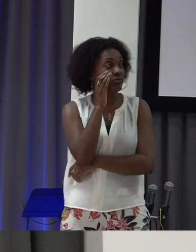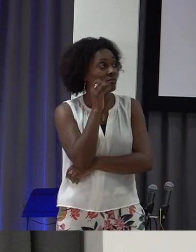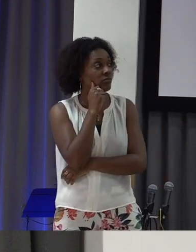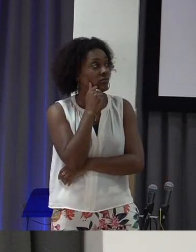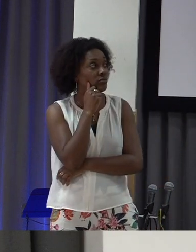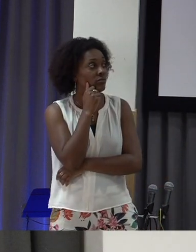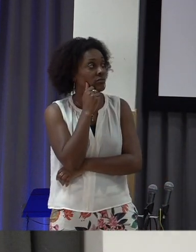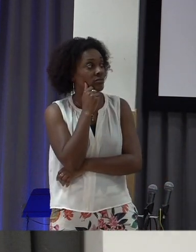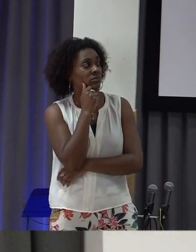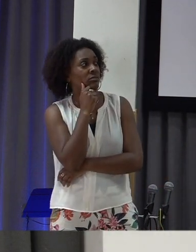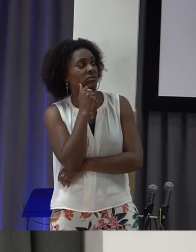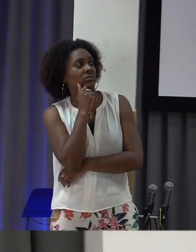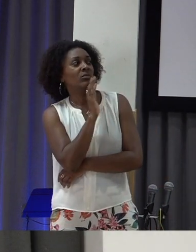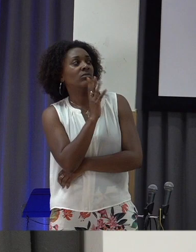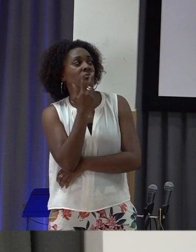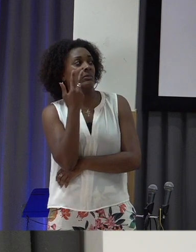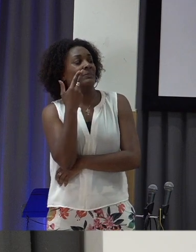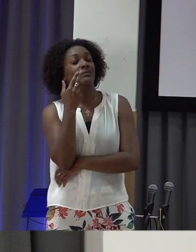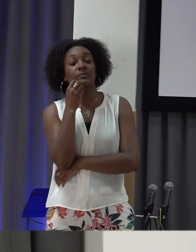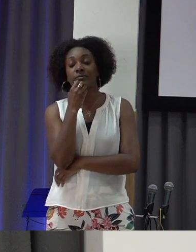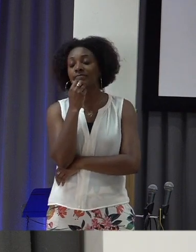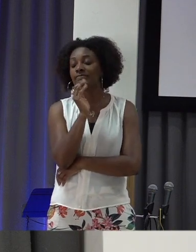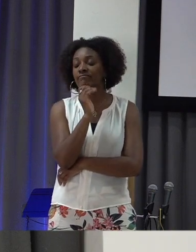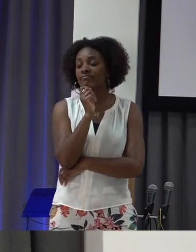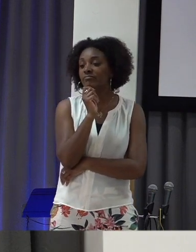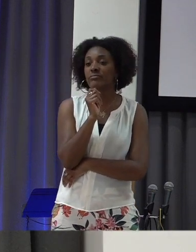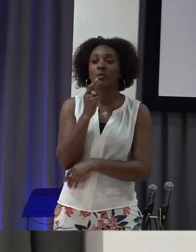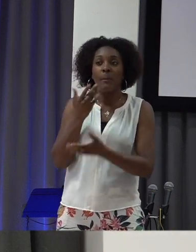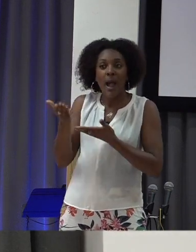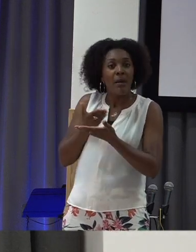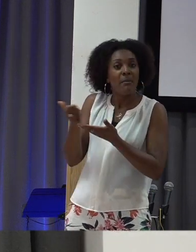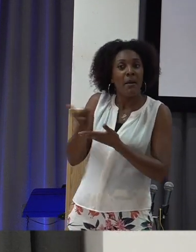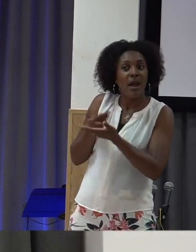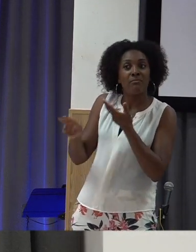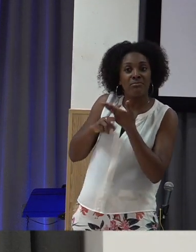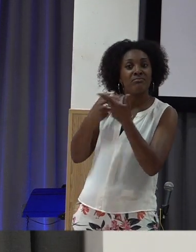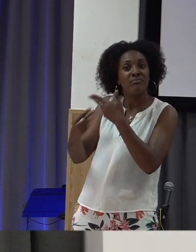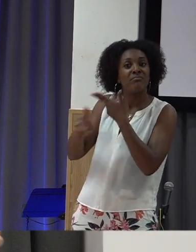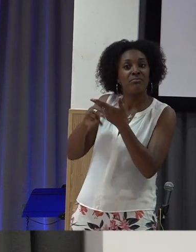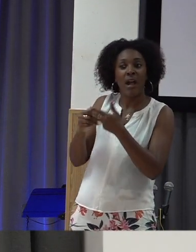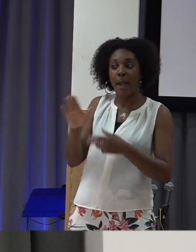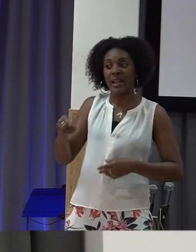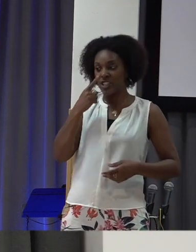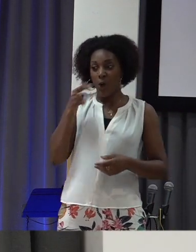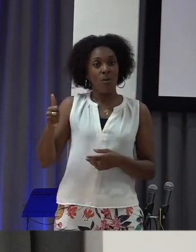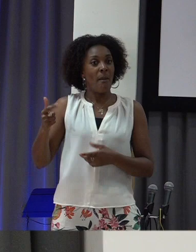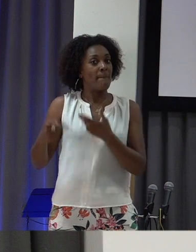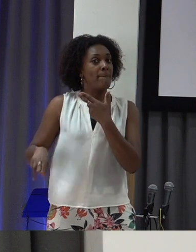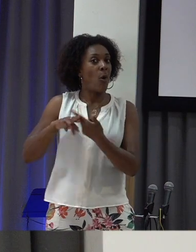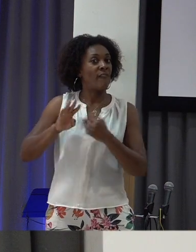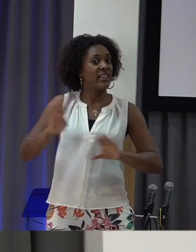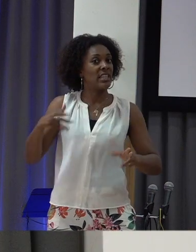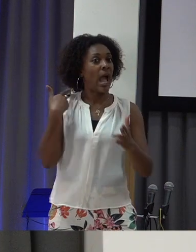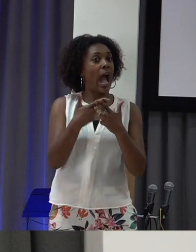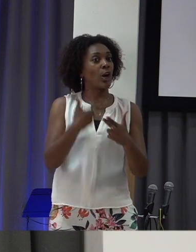vous allez le titiller à un point où il ne peut plus répondre. Alors, il dresse des murailles protectrices sous forme